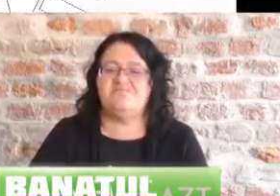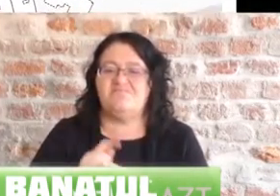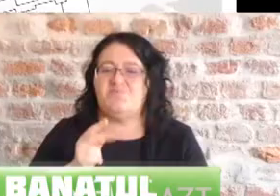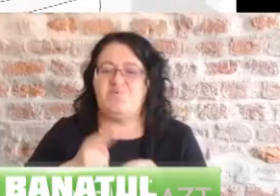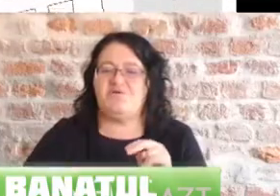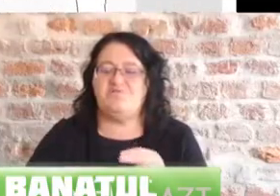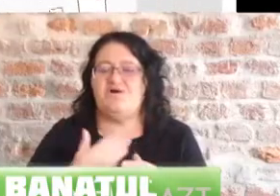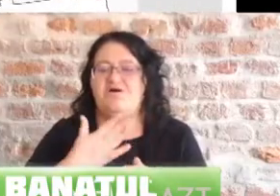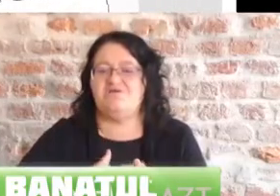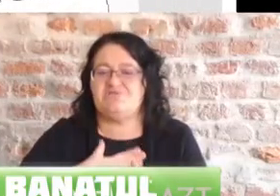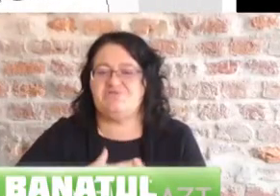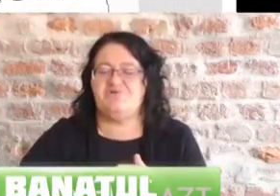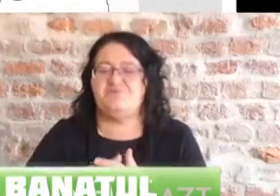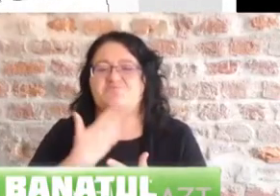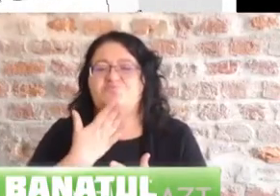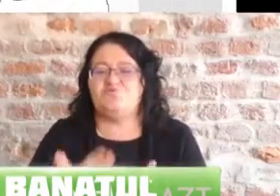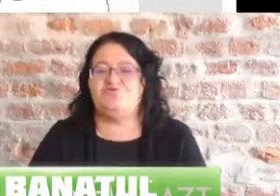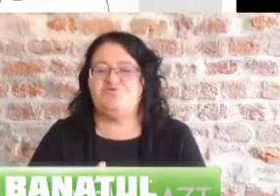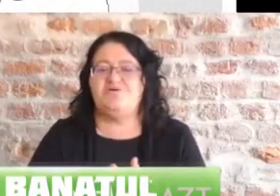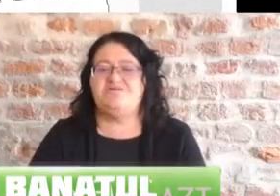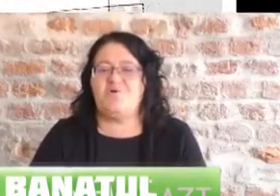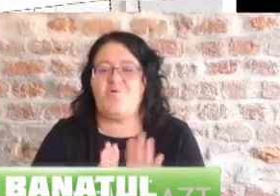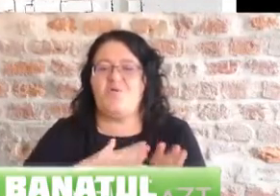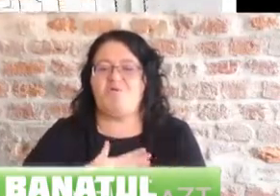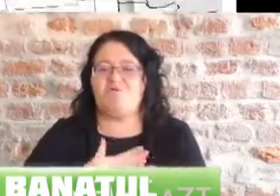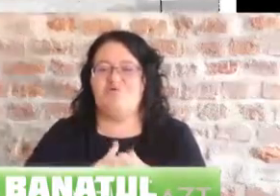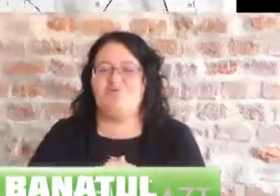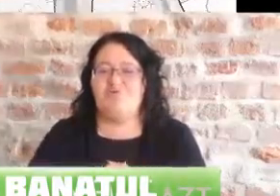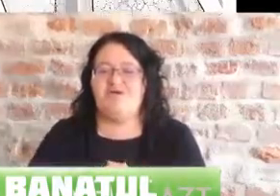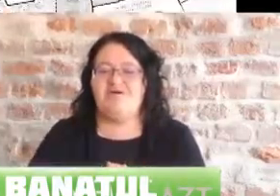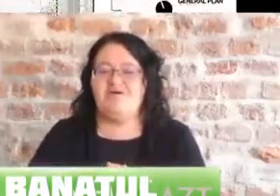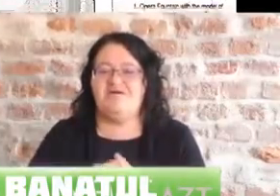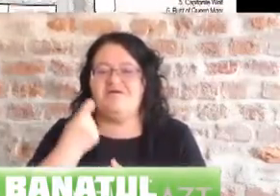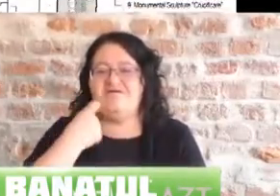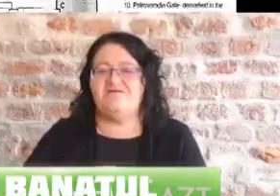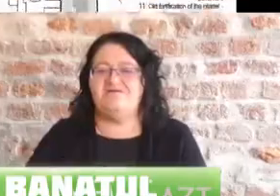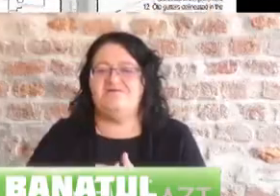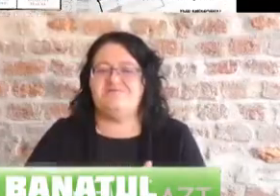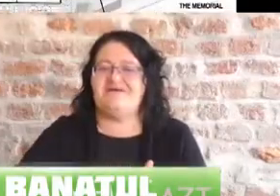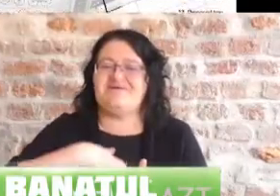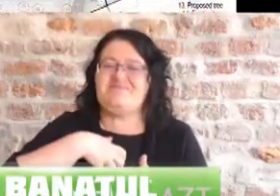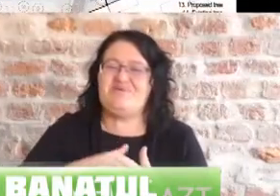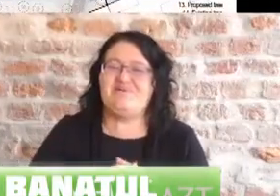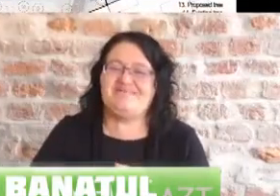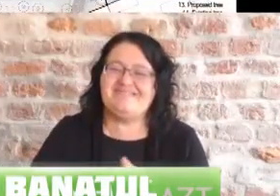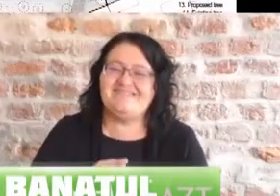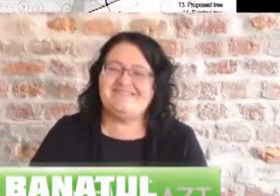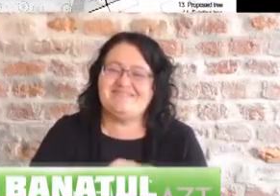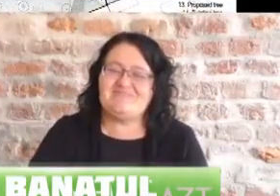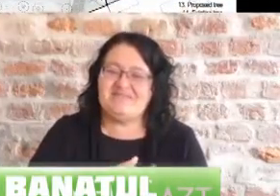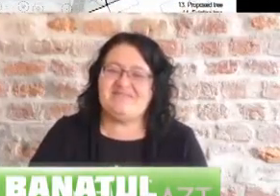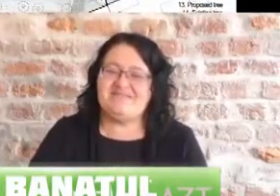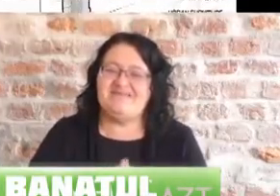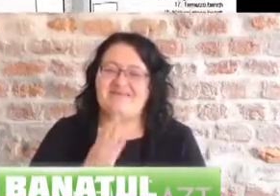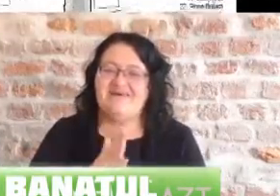în ultimul rând, aș dori să le mulțumesc din nou colegilor mei. Mă scuzați, am foarte multe emoții,